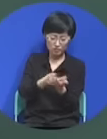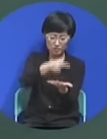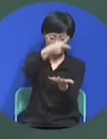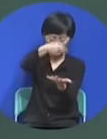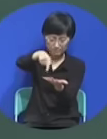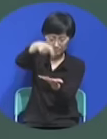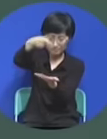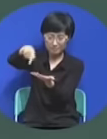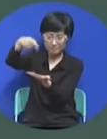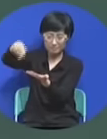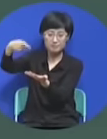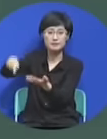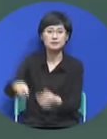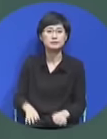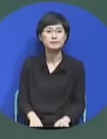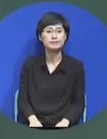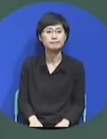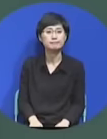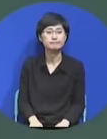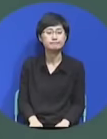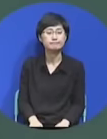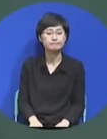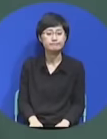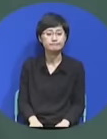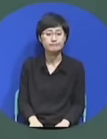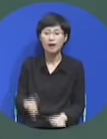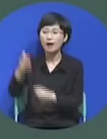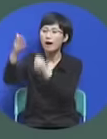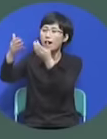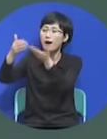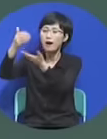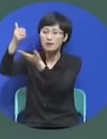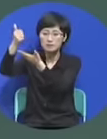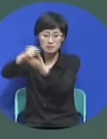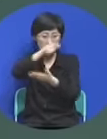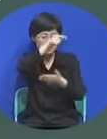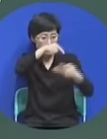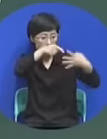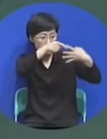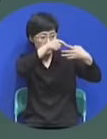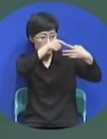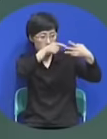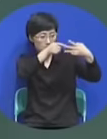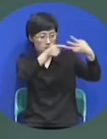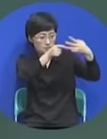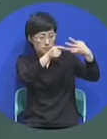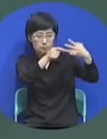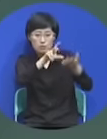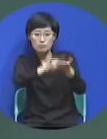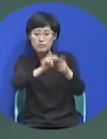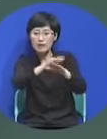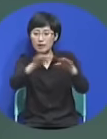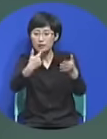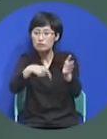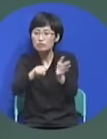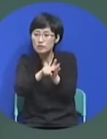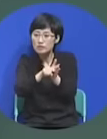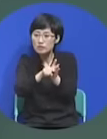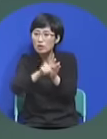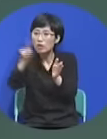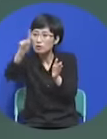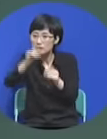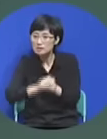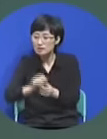예수来之后对我们讲了非常重要的信息。 그래서 하나님이 이 문제를 해결하기 위해서 그리스도를 보내시겠다